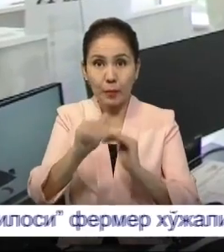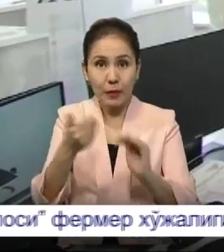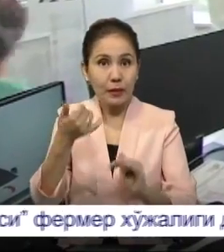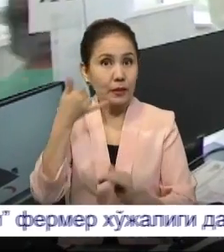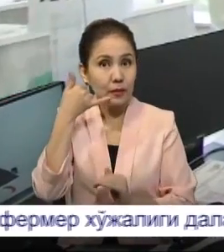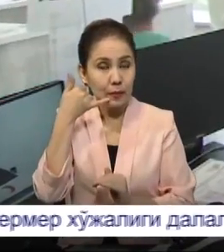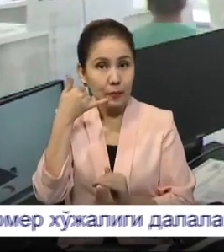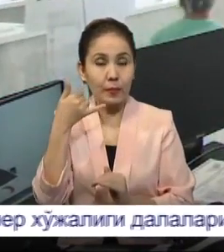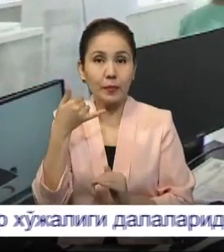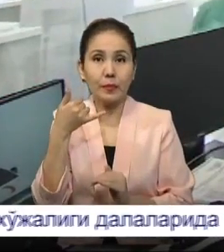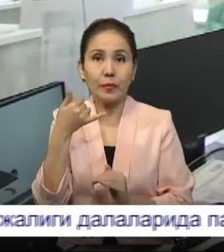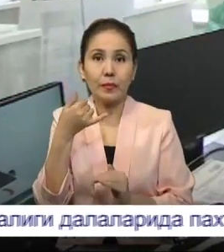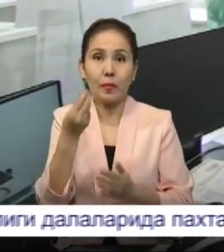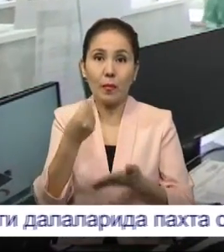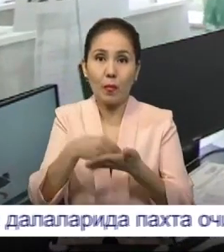moddiy